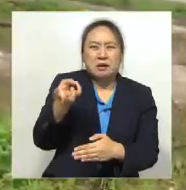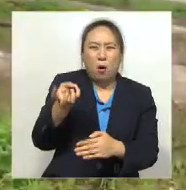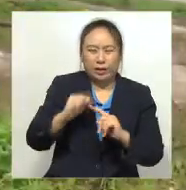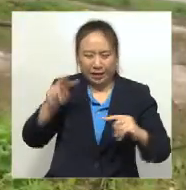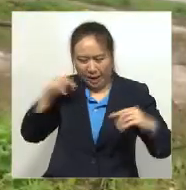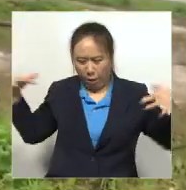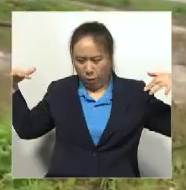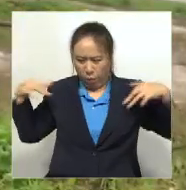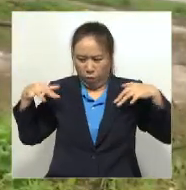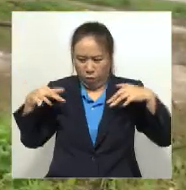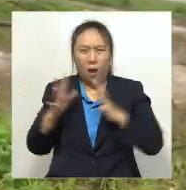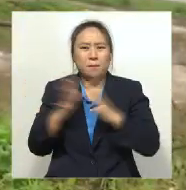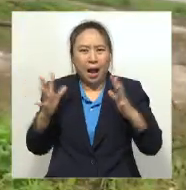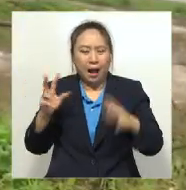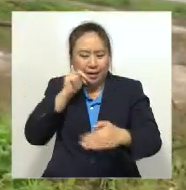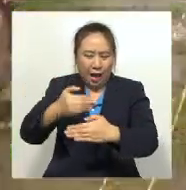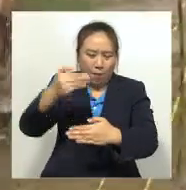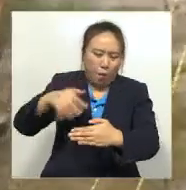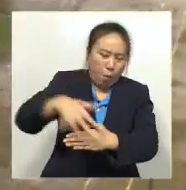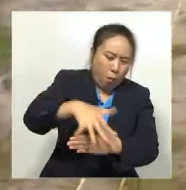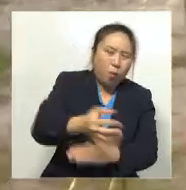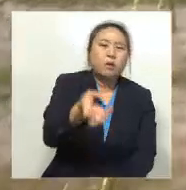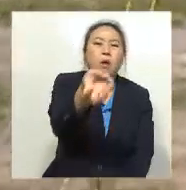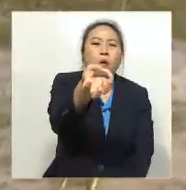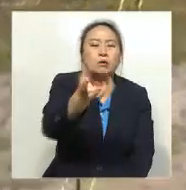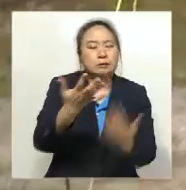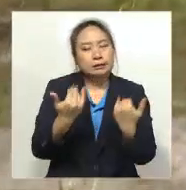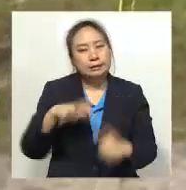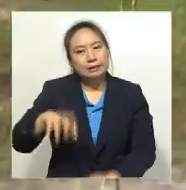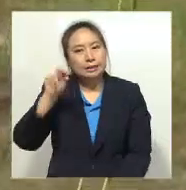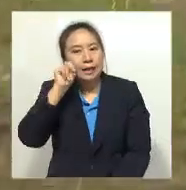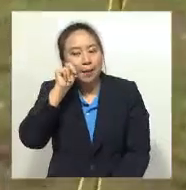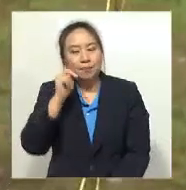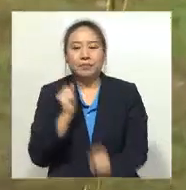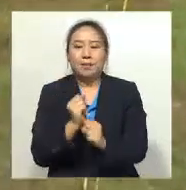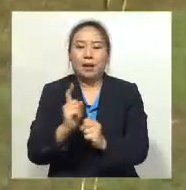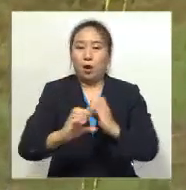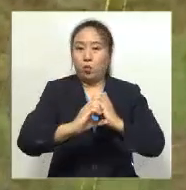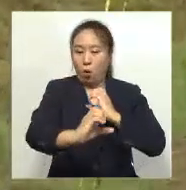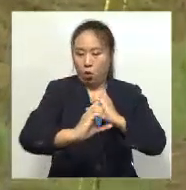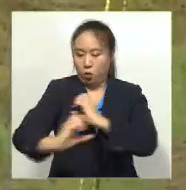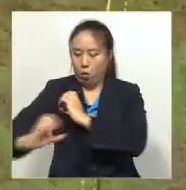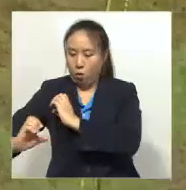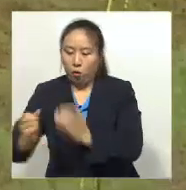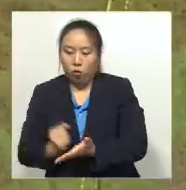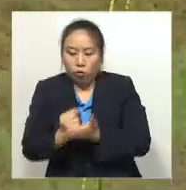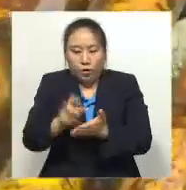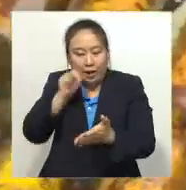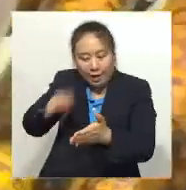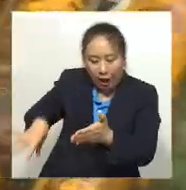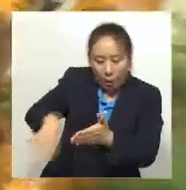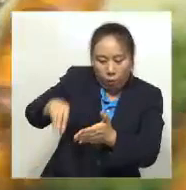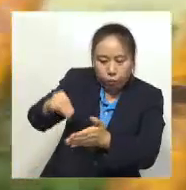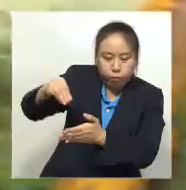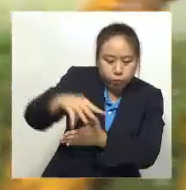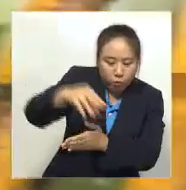าในเขื่อนซึ่งเจ้าหน้าที่ของสำนักชลประทานเพชรบุรีก็จะได้ดำเนินการนำท่อสูบน้ำมาเพิ่มในการระบายน้ำอีก3ท่อในวัน